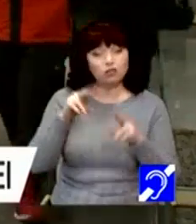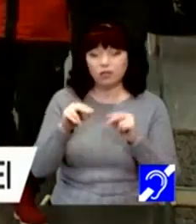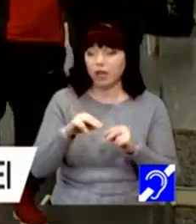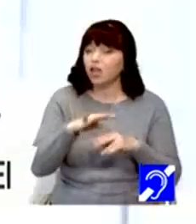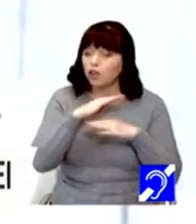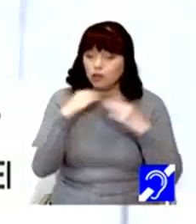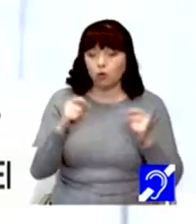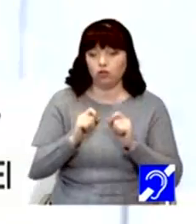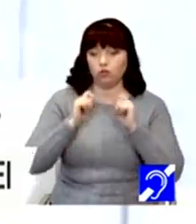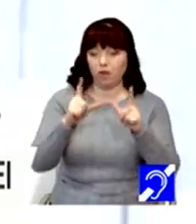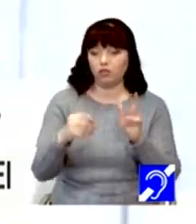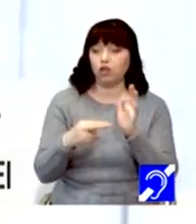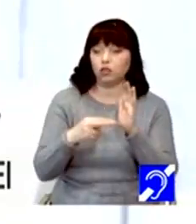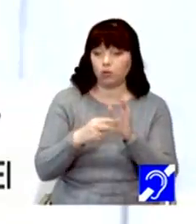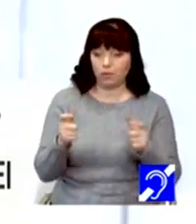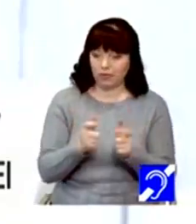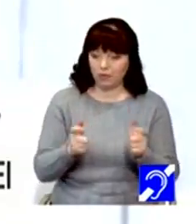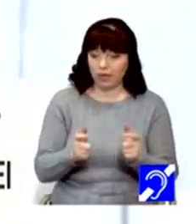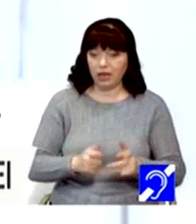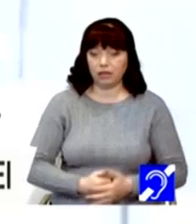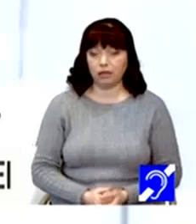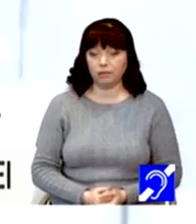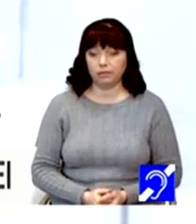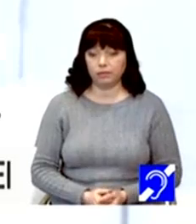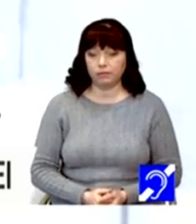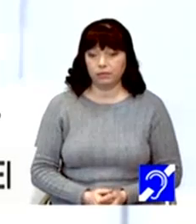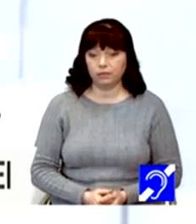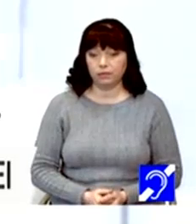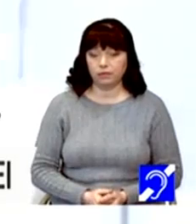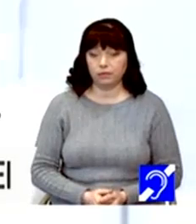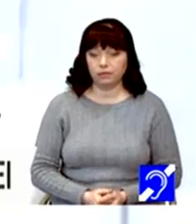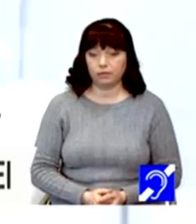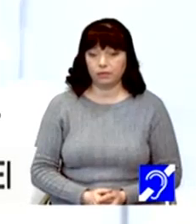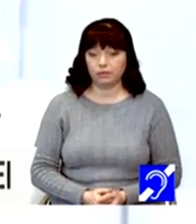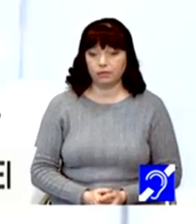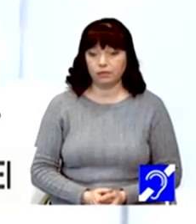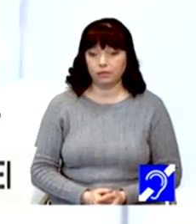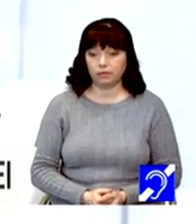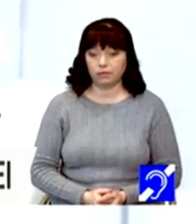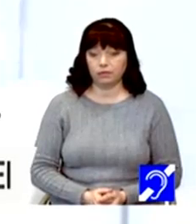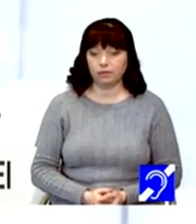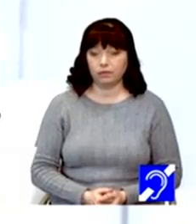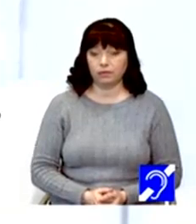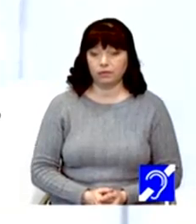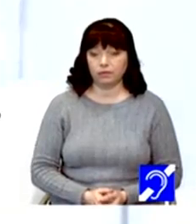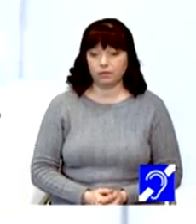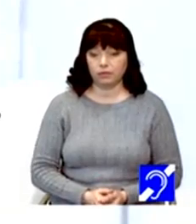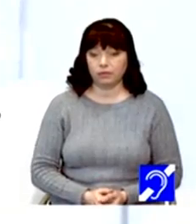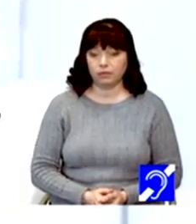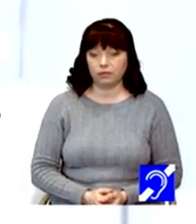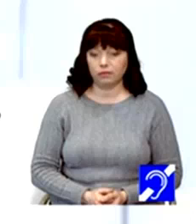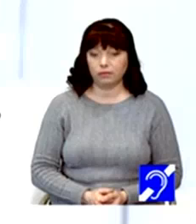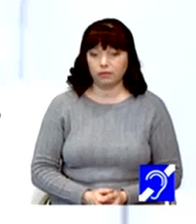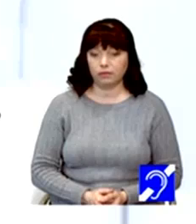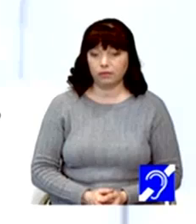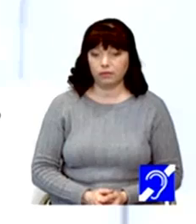prețului călătorii aveam ante A nu contestă în el cu Ana sunt contra mă un alt cal presiune negativă ora asta nevado este